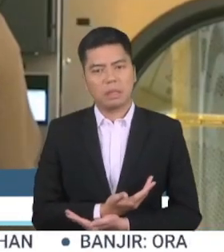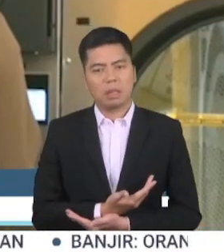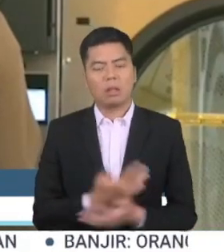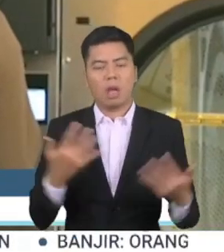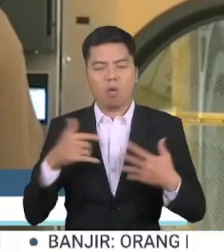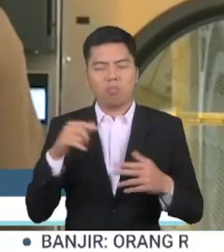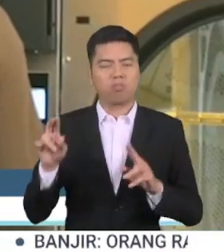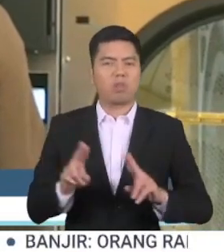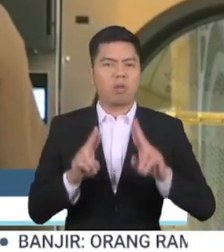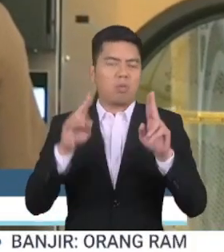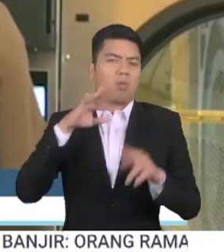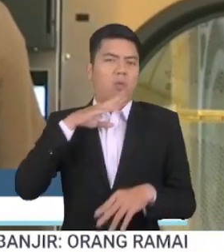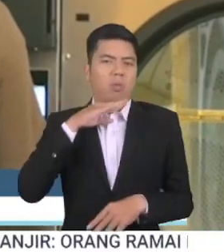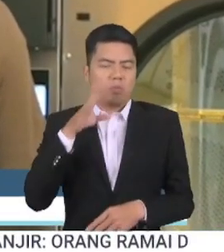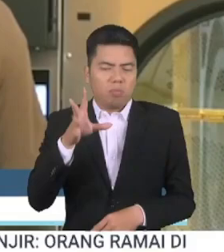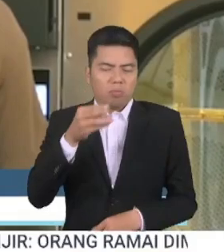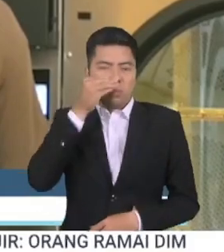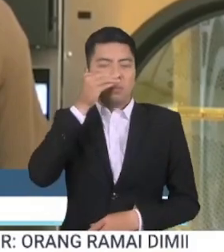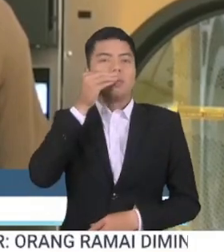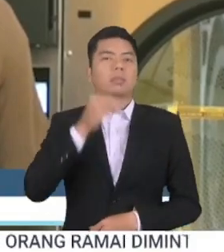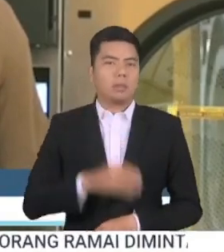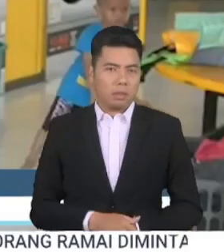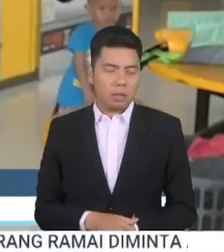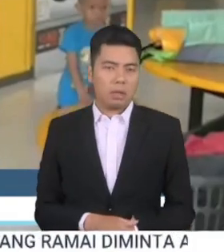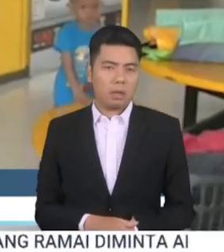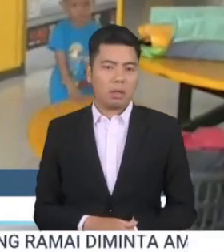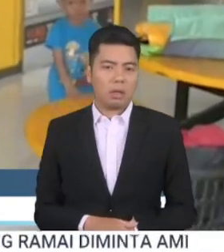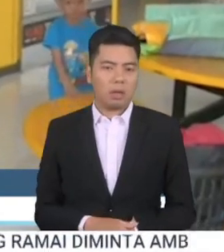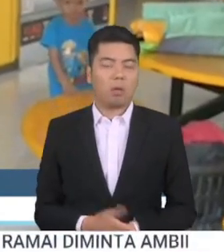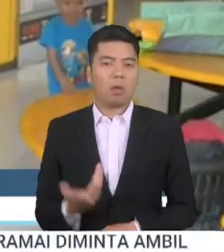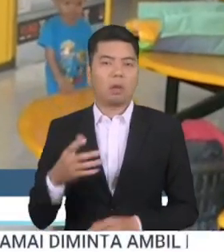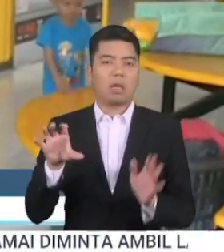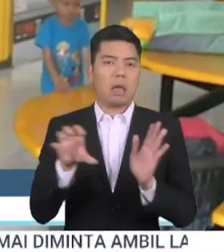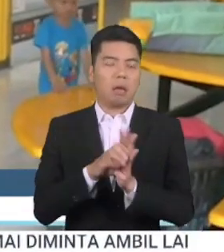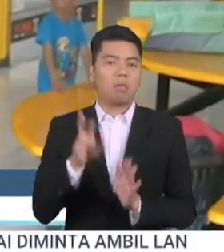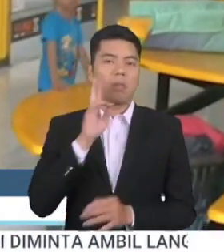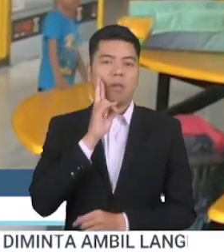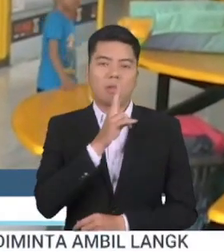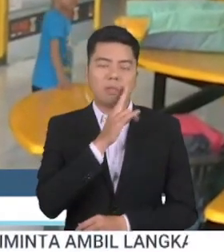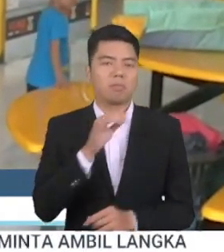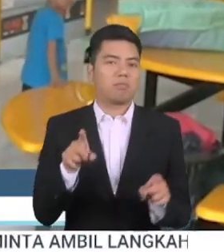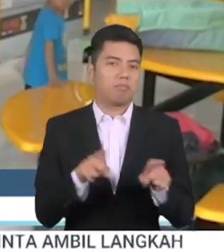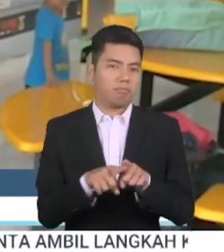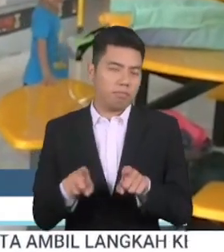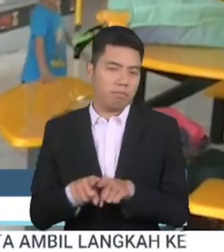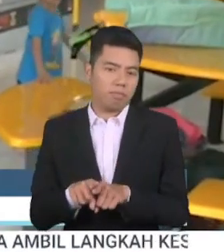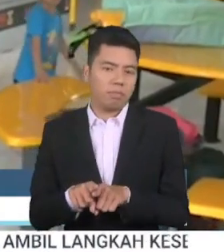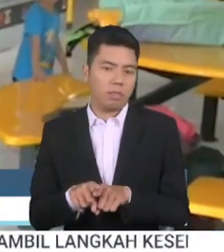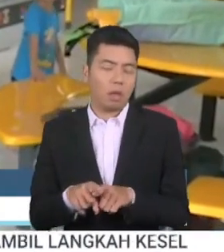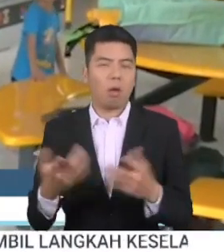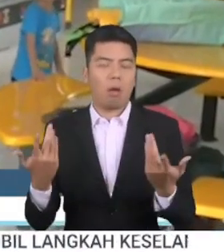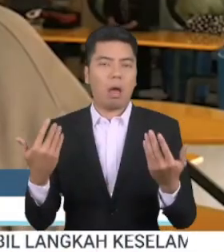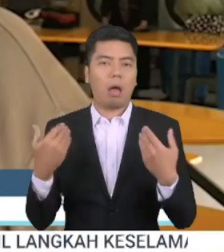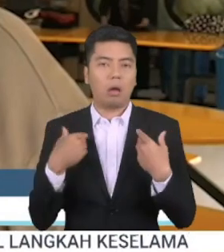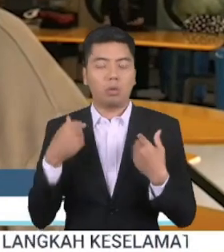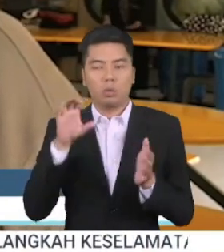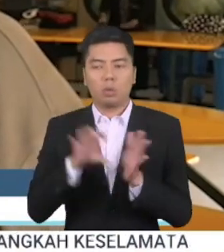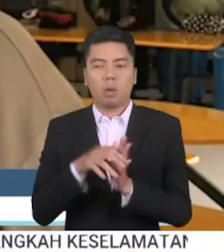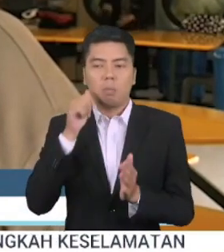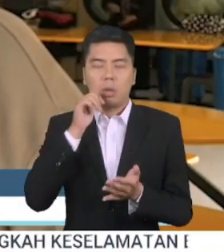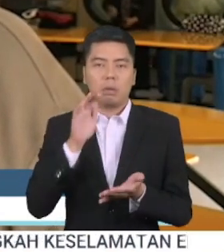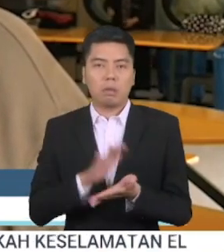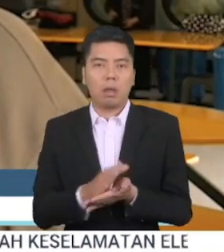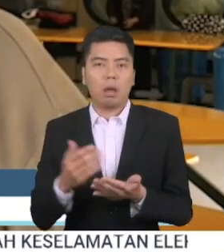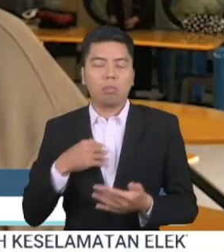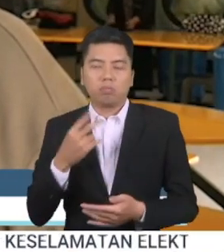disedut oleh mereka, apa benda semua lah. Sama seperti di restoran sekali lah. Keburukan dia, takut Dobi ni ada ni, kalau kita dengan vape,